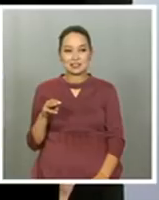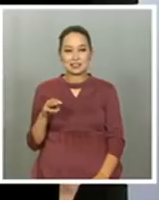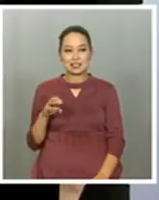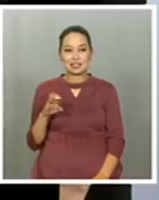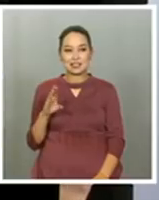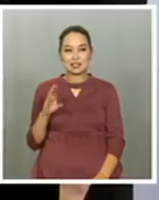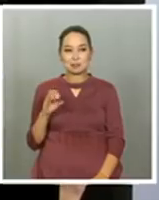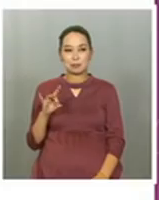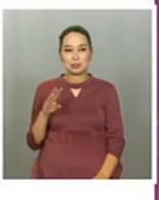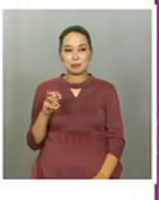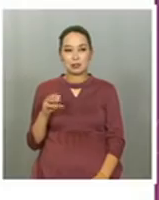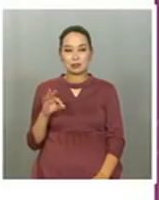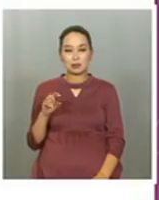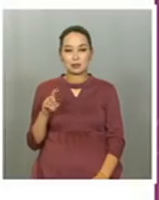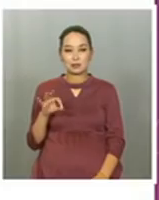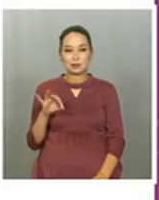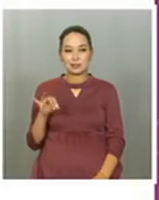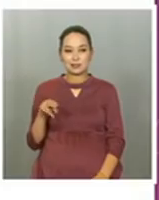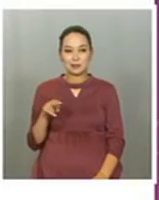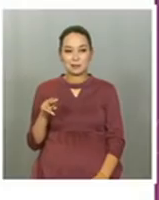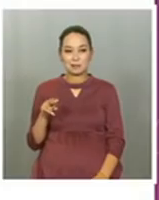және сперматозоид,